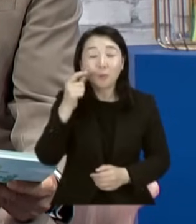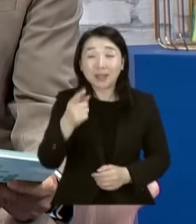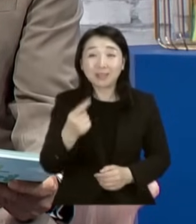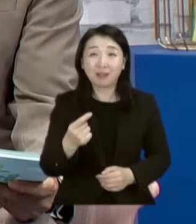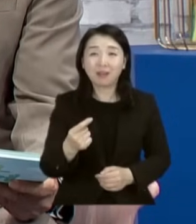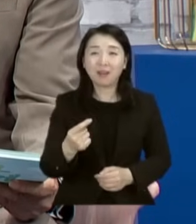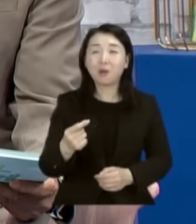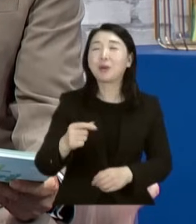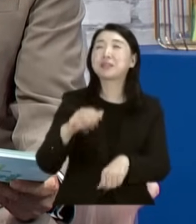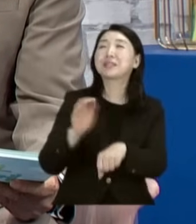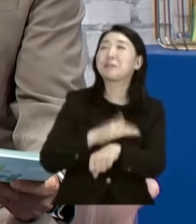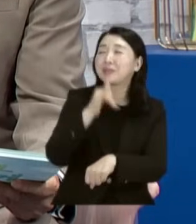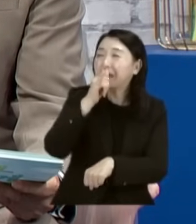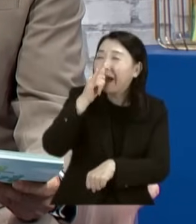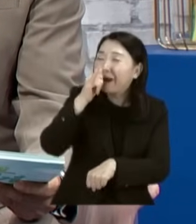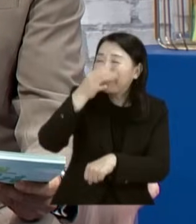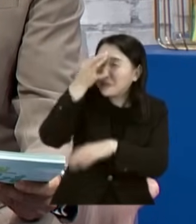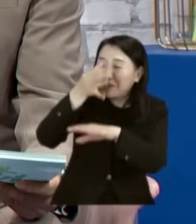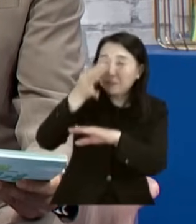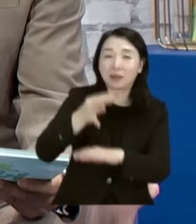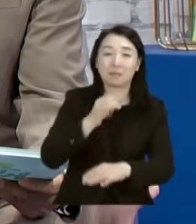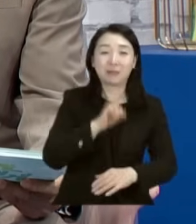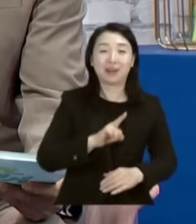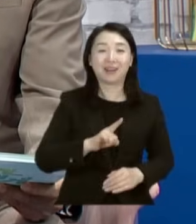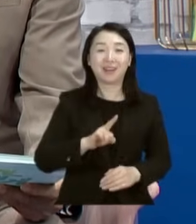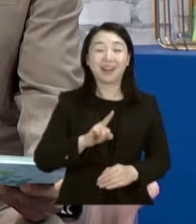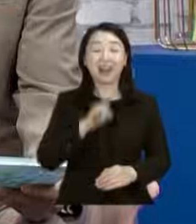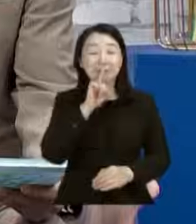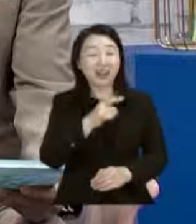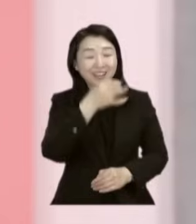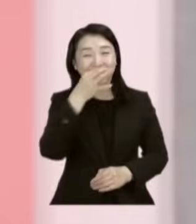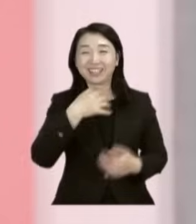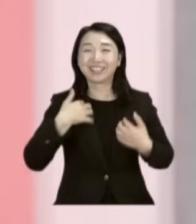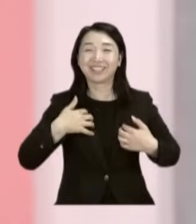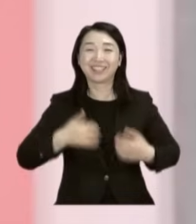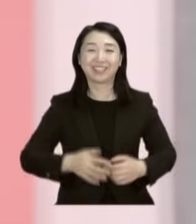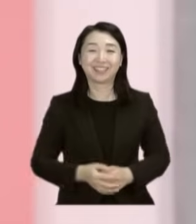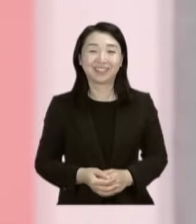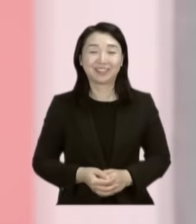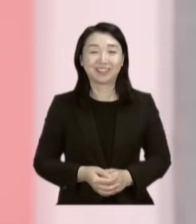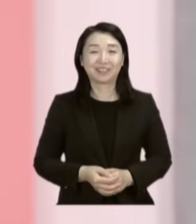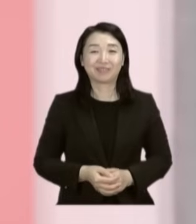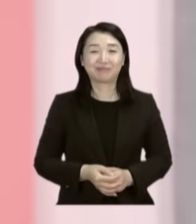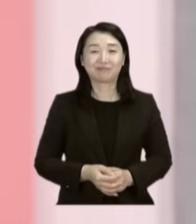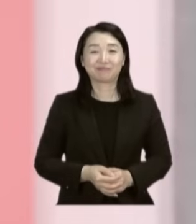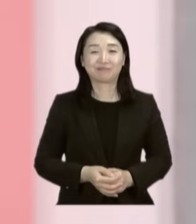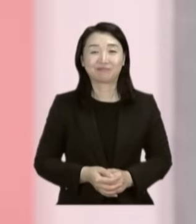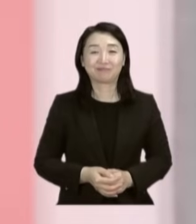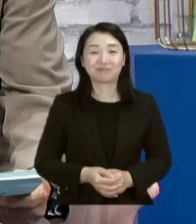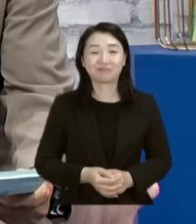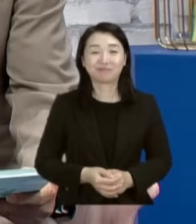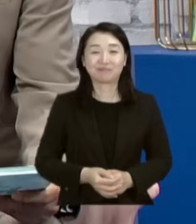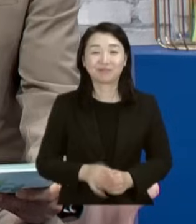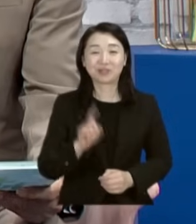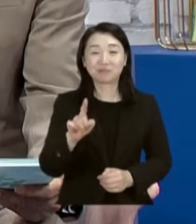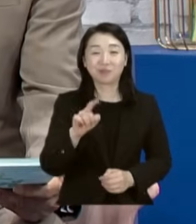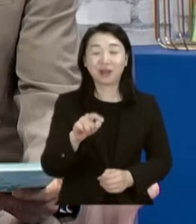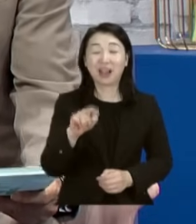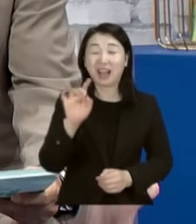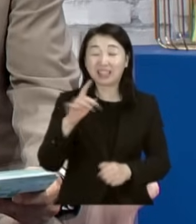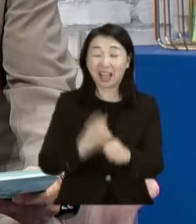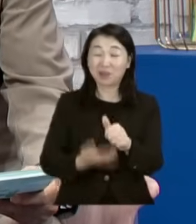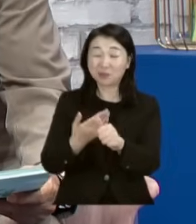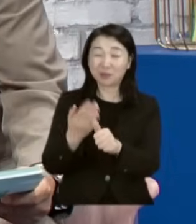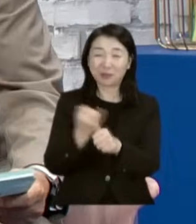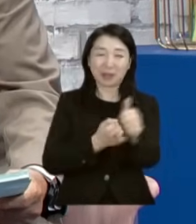잘못했어 봐이고 져 봐라 꽉 그렇게 아유 말 말해도 신난다 진짜 이렇게 꼭 뭐 하나 가르치면